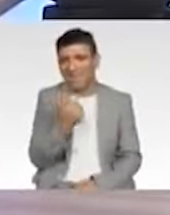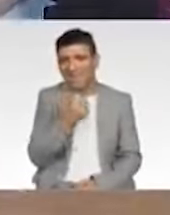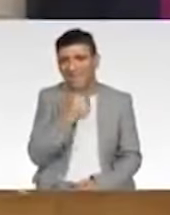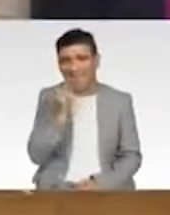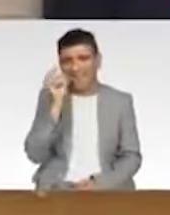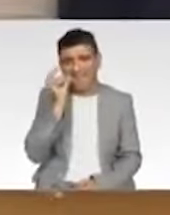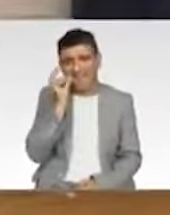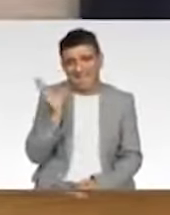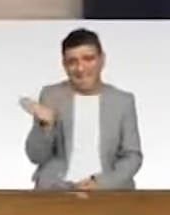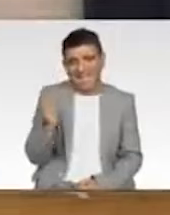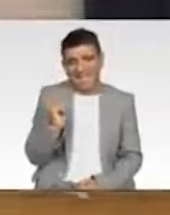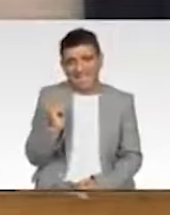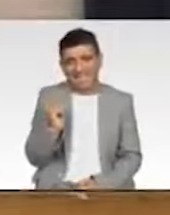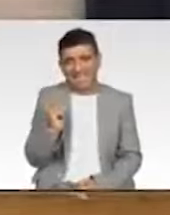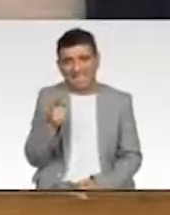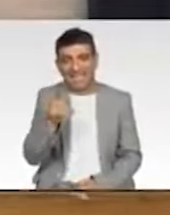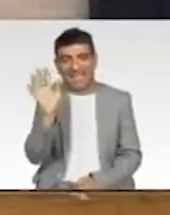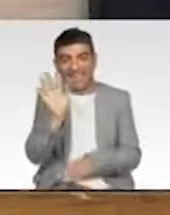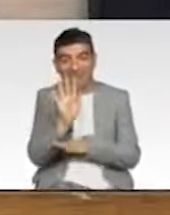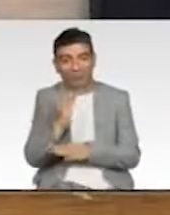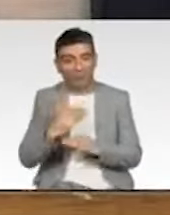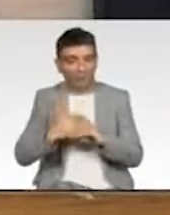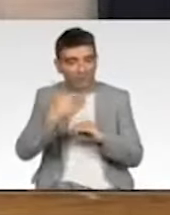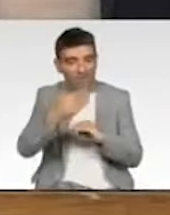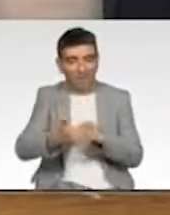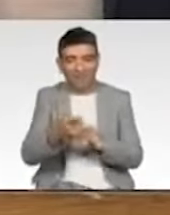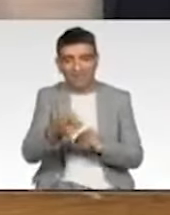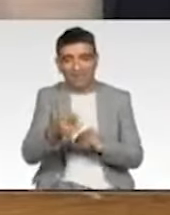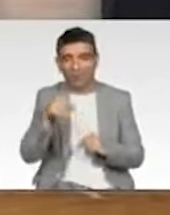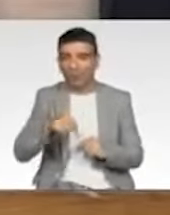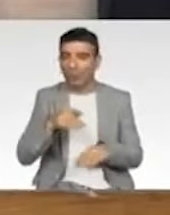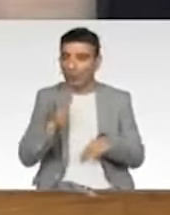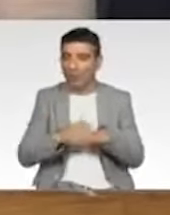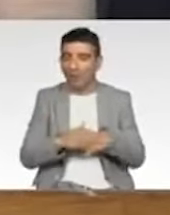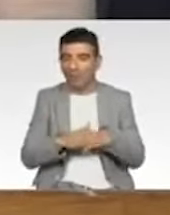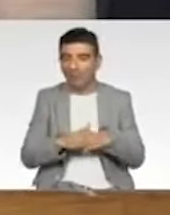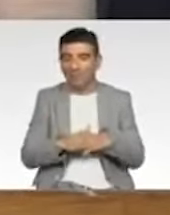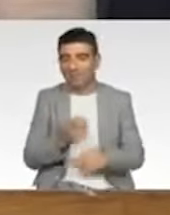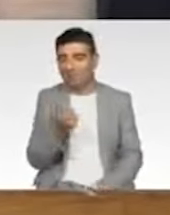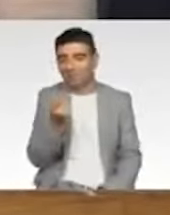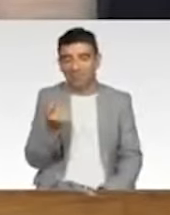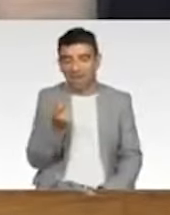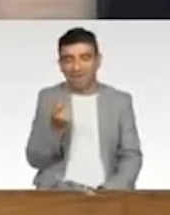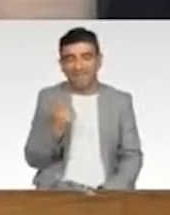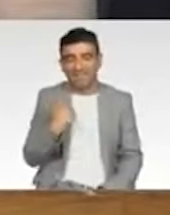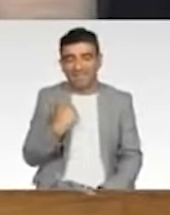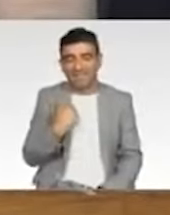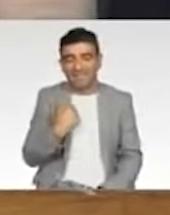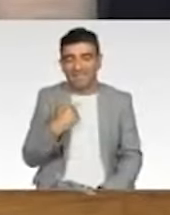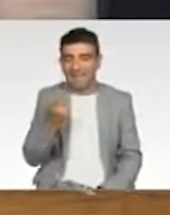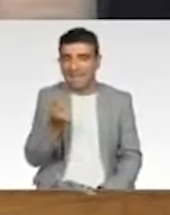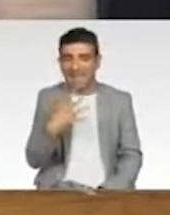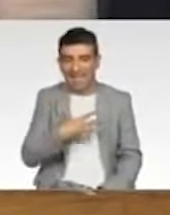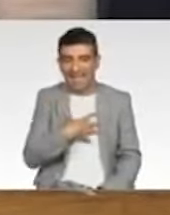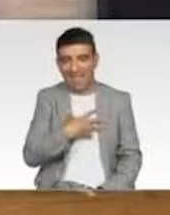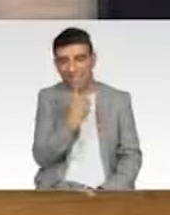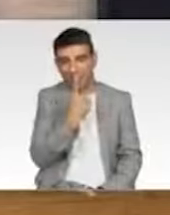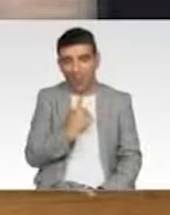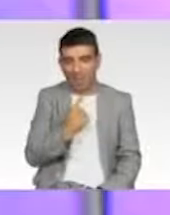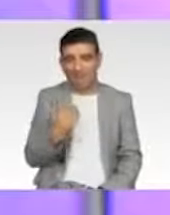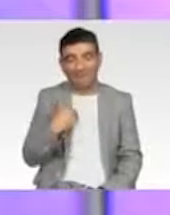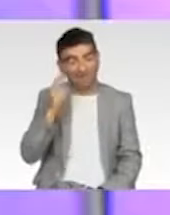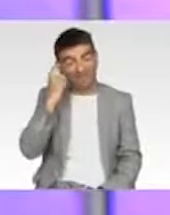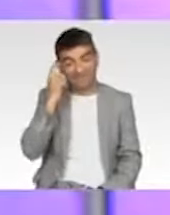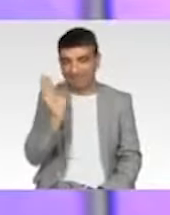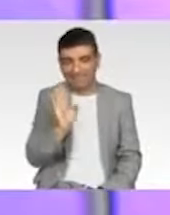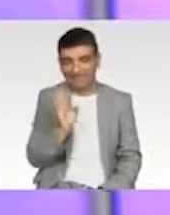Utangaç yani herhalde televizyonun karşısında evet. Bunu yapması biraz şey geldi bana. Bir şey diyeceğim bu arada kendisi söyledi buna. Bu bizim